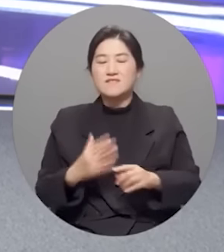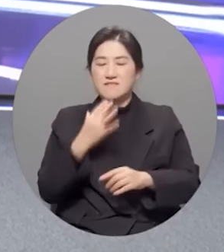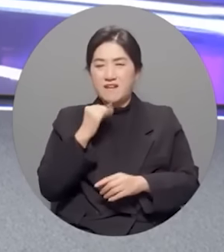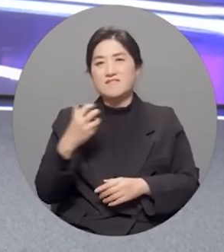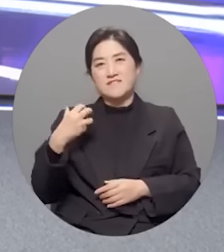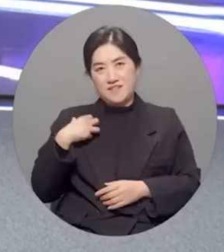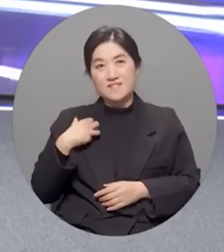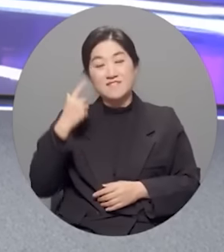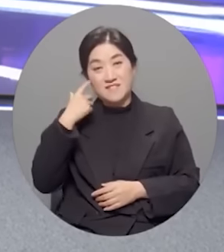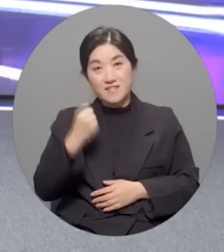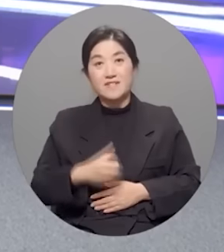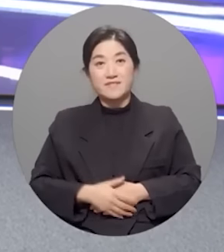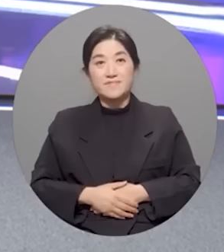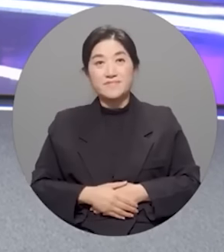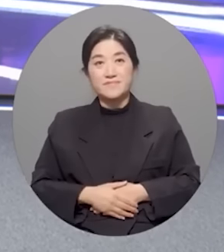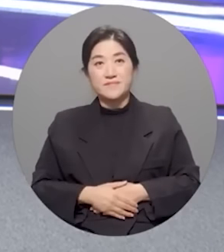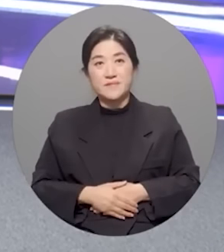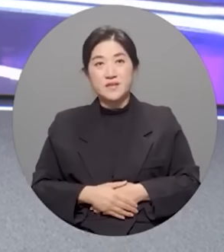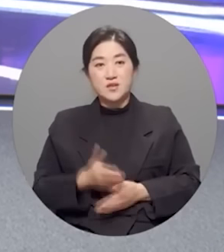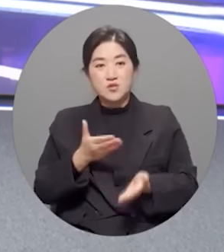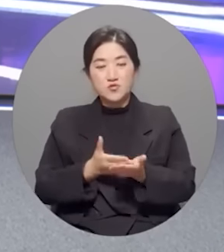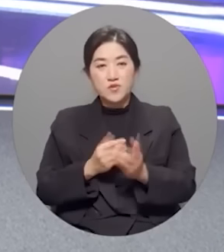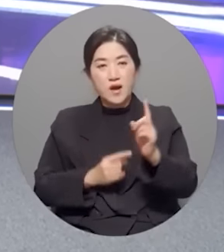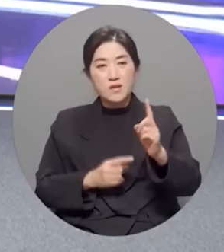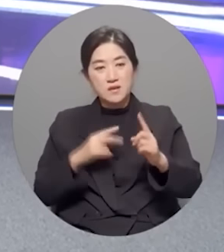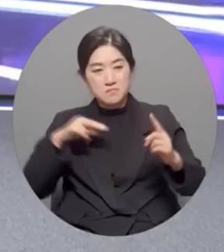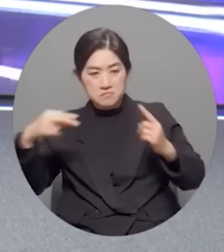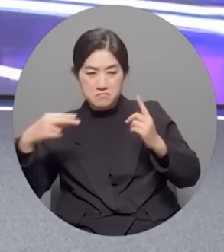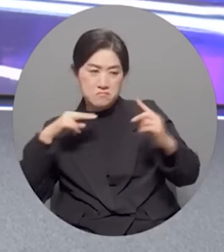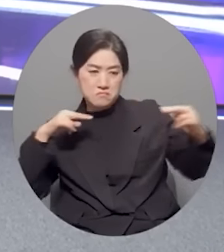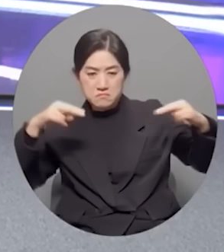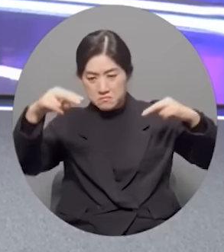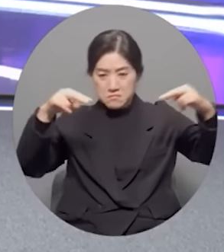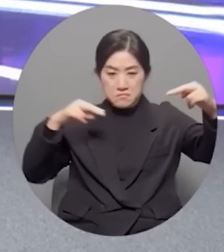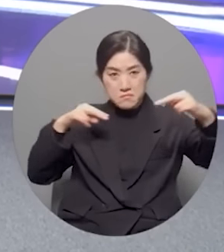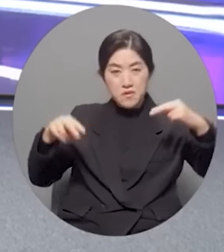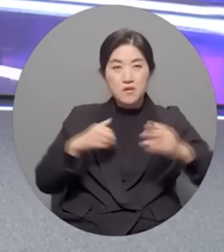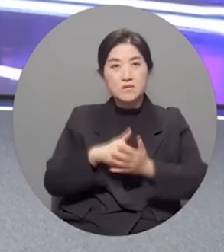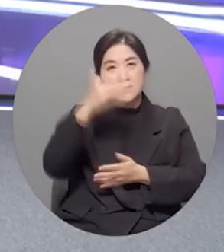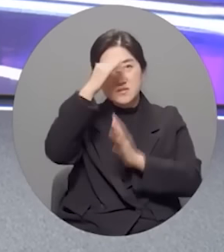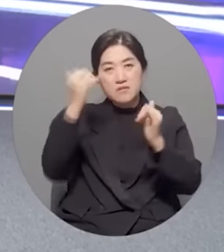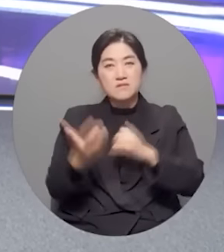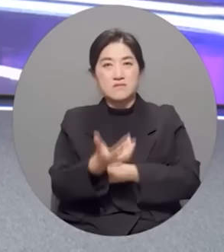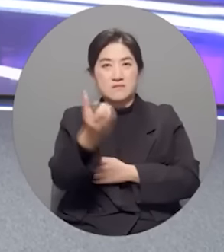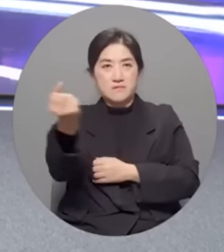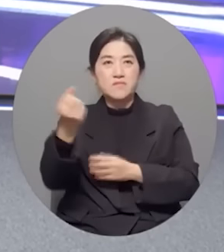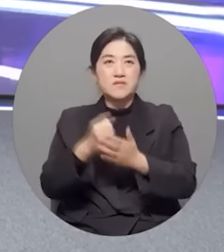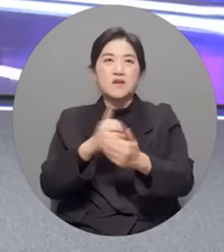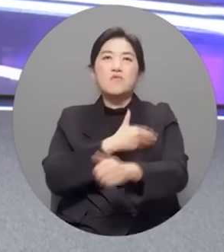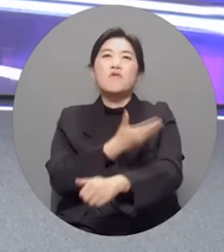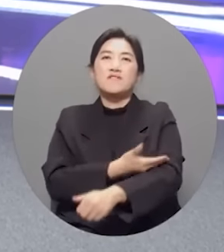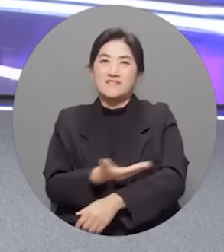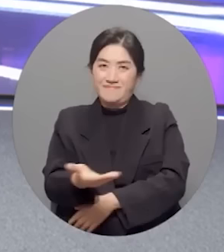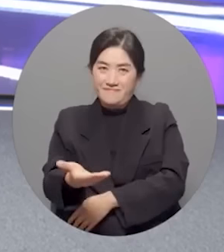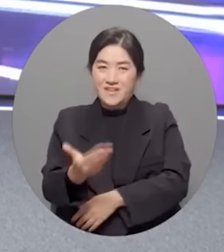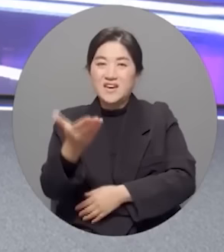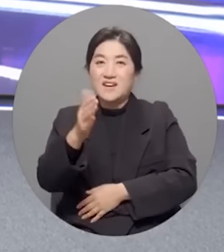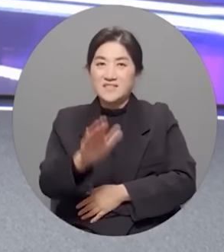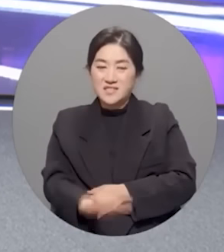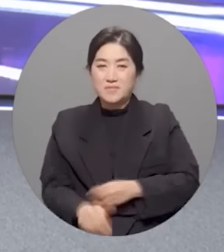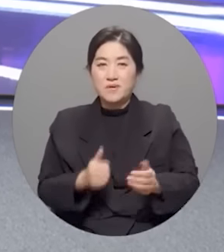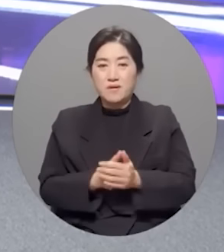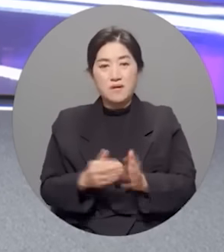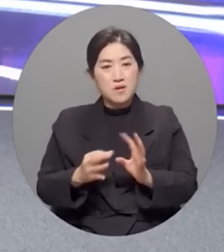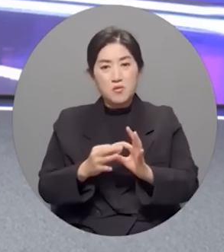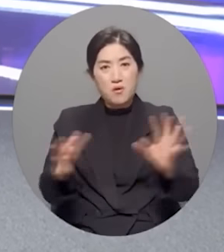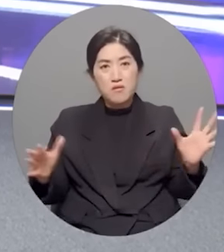책무입니다 하나의 뉴스를 어떤 맥락으로 해석하는가 역시 시청자의 몫 시자 권리입니다 다만 전혀